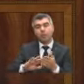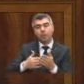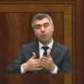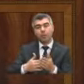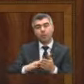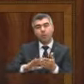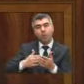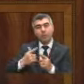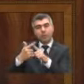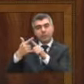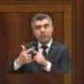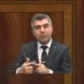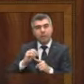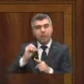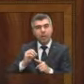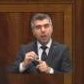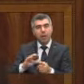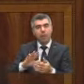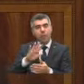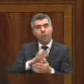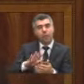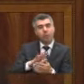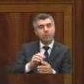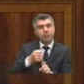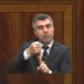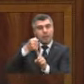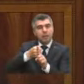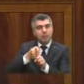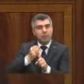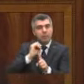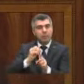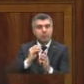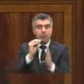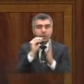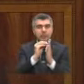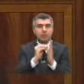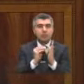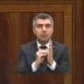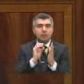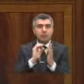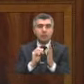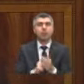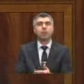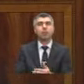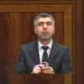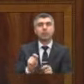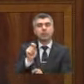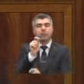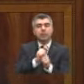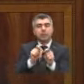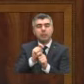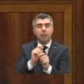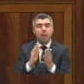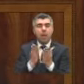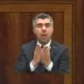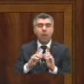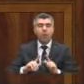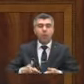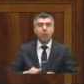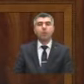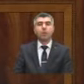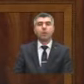كل الإمكانات المتاحة، فقد تم العمل على إدراج العمليات المرتبطة بتأهيل المؤسسات التعليمية